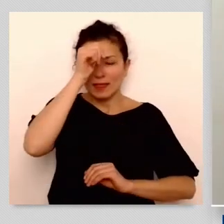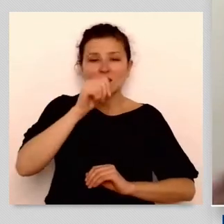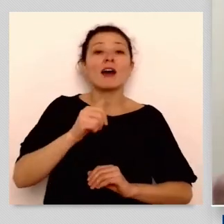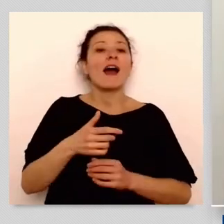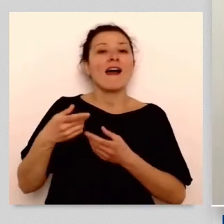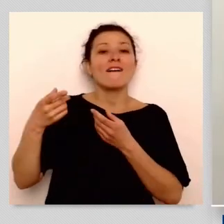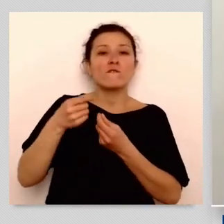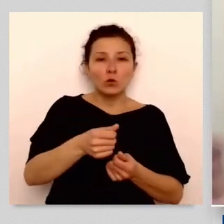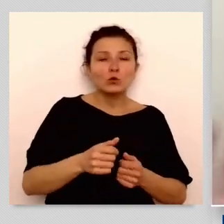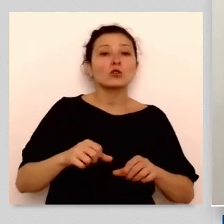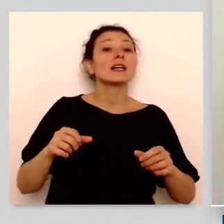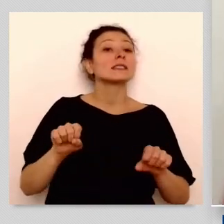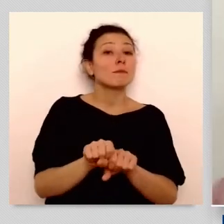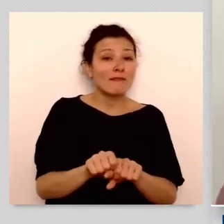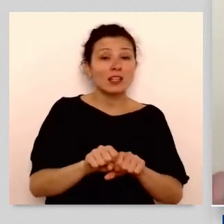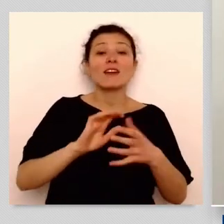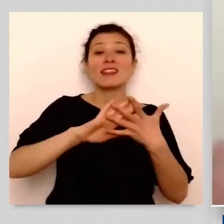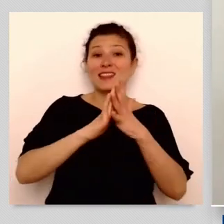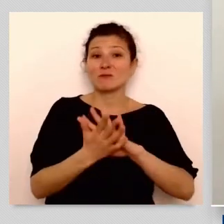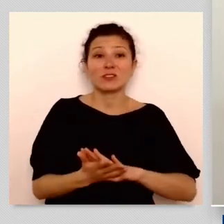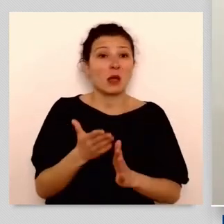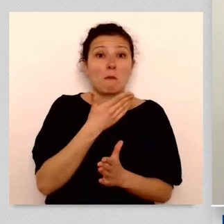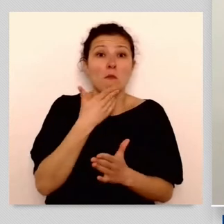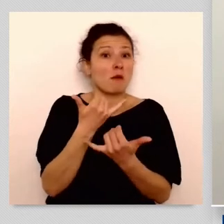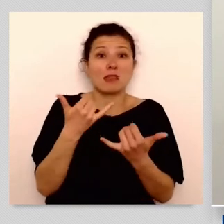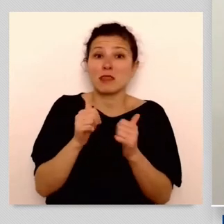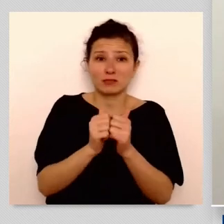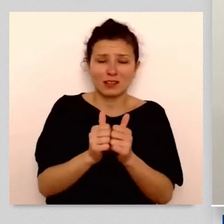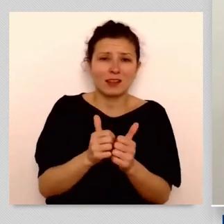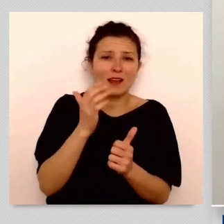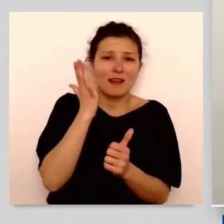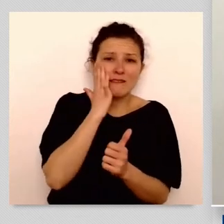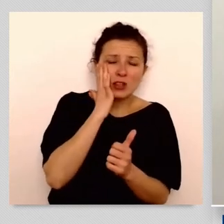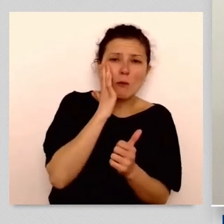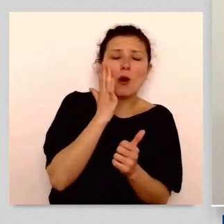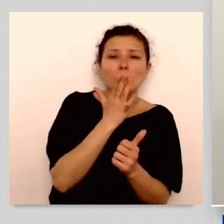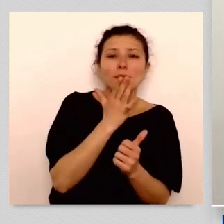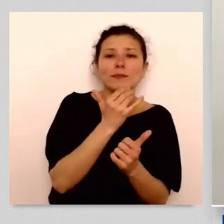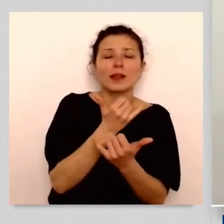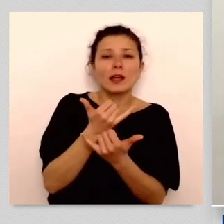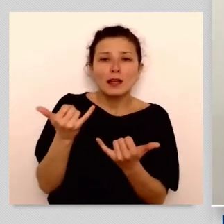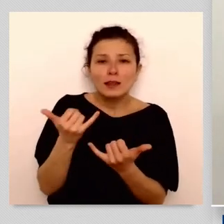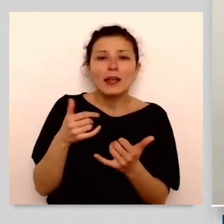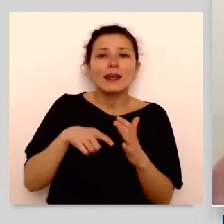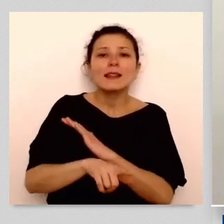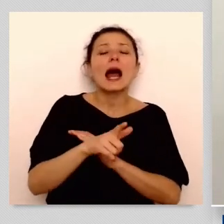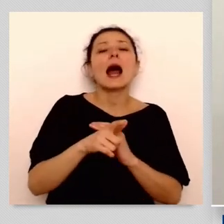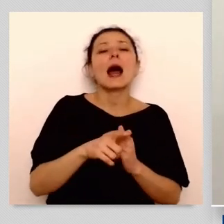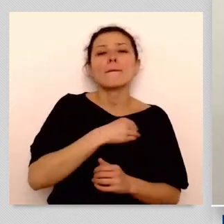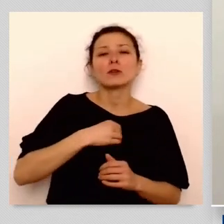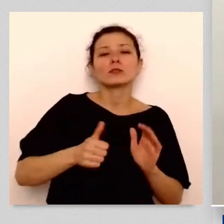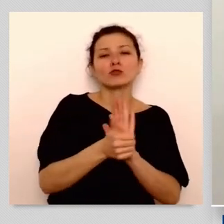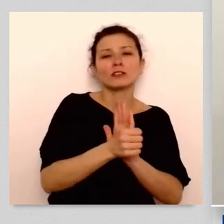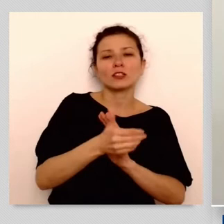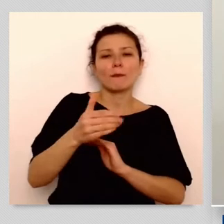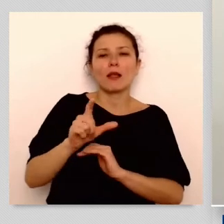Transformacji. On nie ma żadnego innego zadania, oprócz oczywiście środków finansowych. Dla Polski 16 miliardów euro, dla 2 czy 3